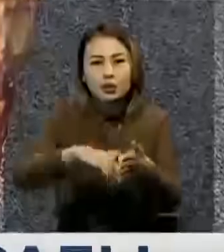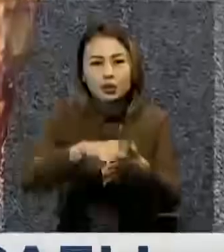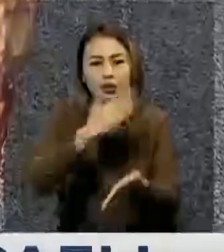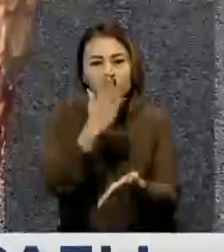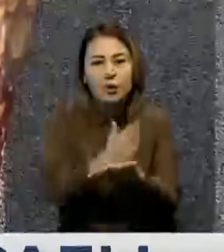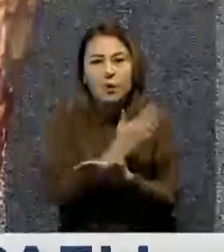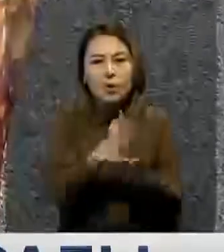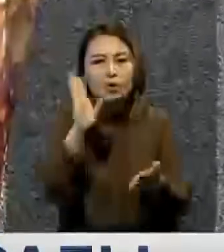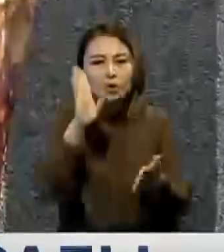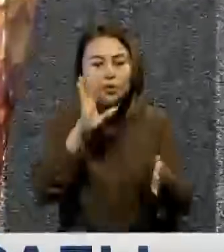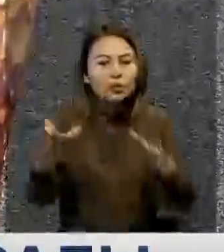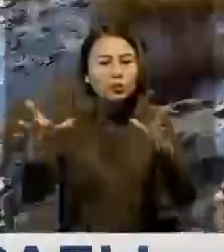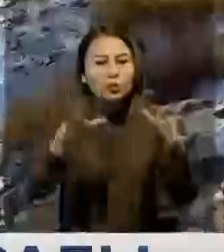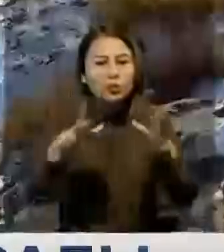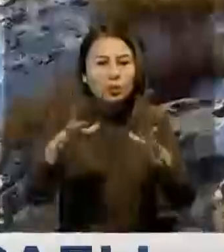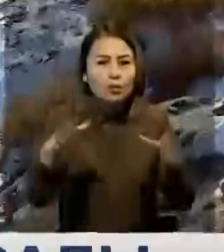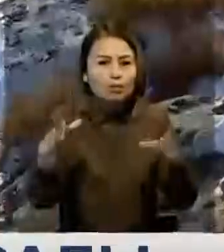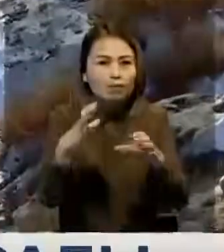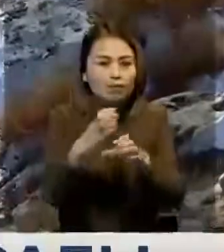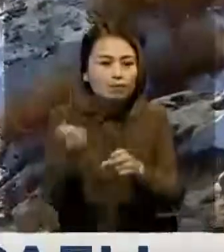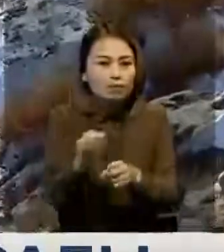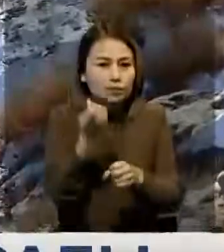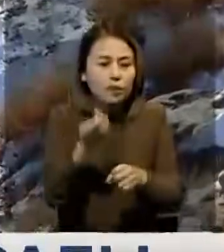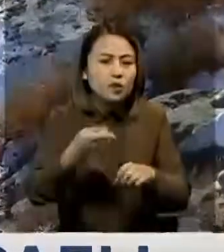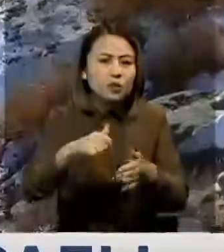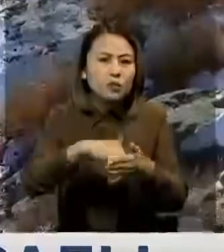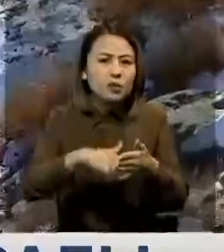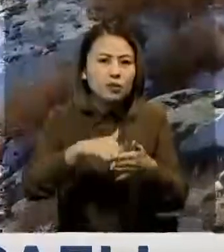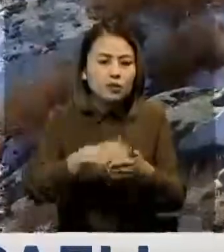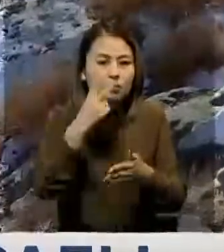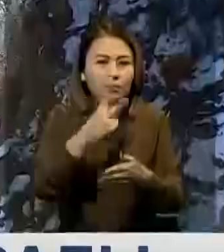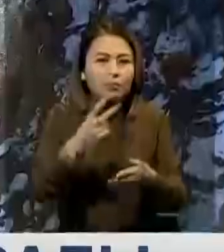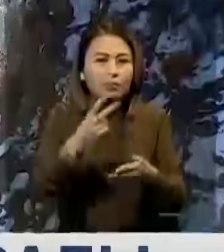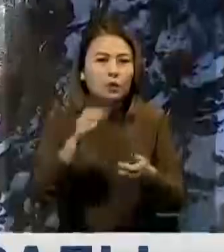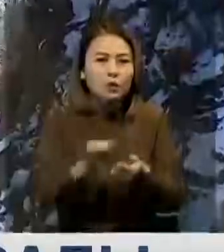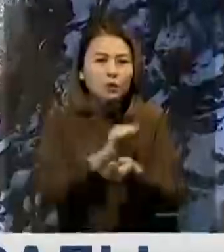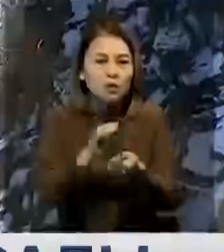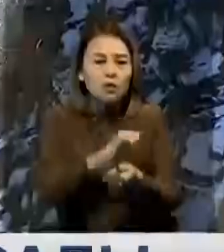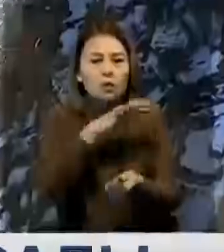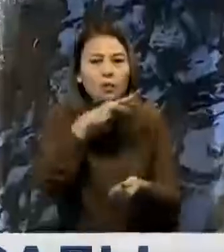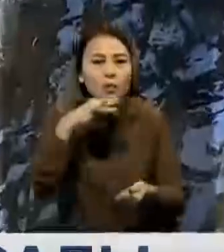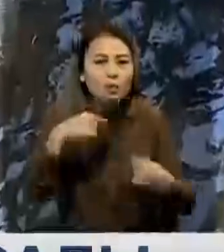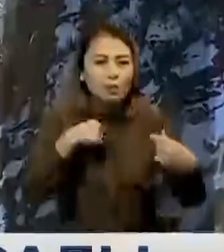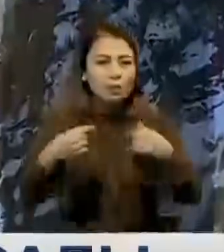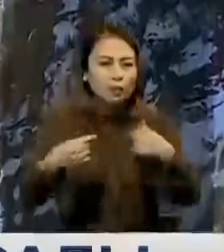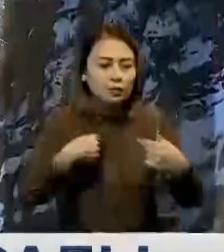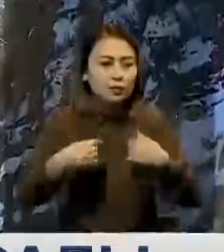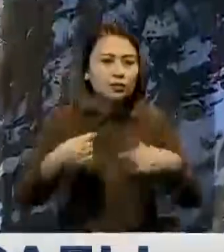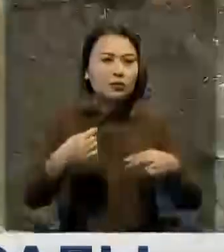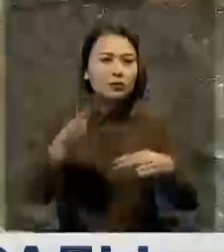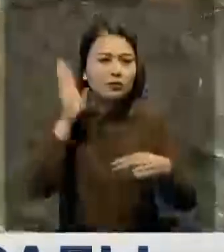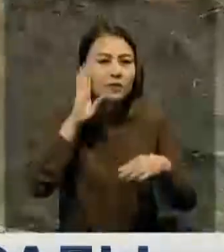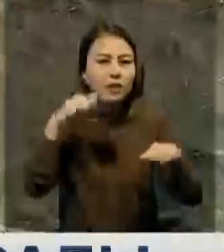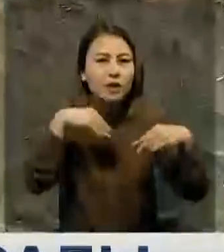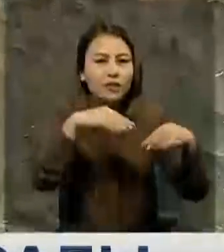Біріншіден, көлге құятын өзен сулардың мөлшері азайып кеткен. Тағы бір себеп қуаңшылық. Осыған байланысты судың азабын тартқан шаруалар егістікке